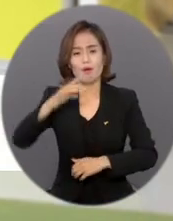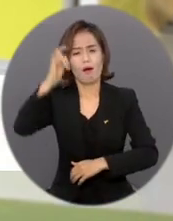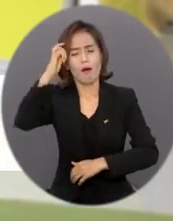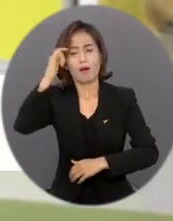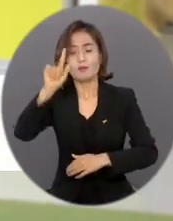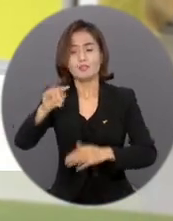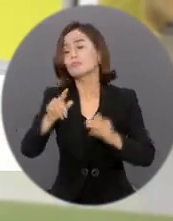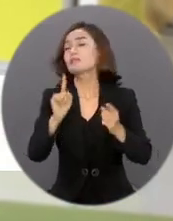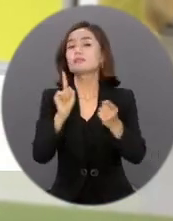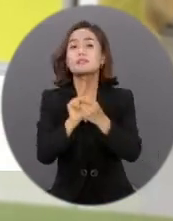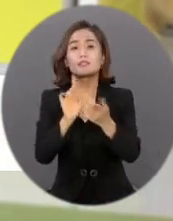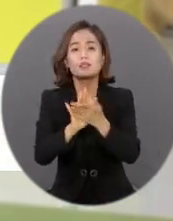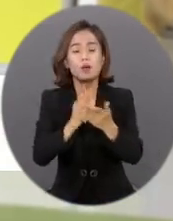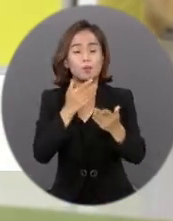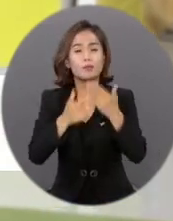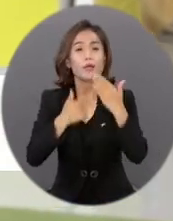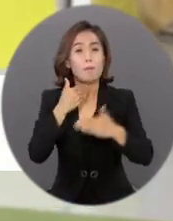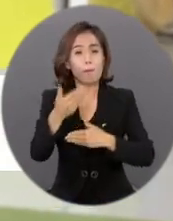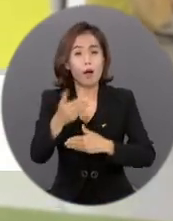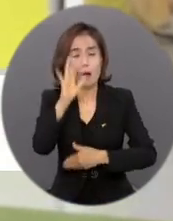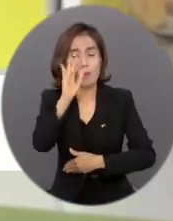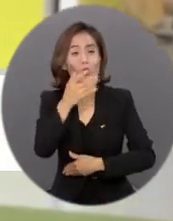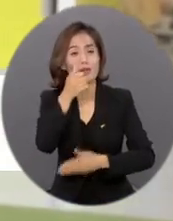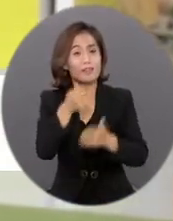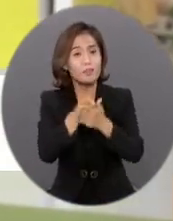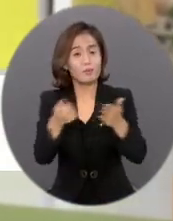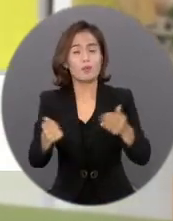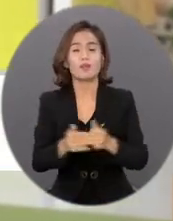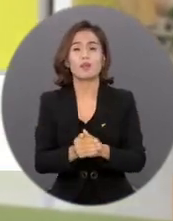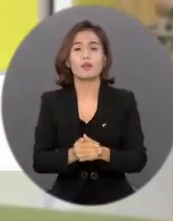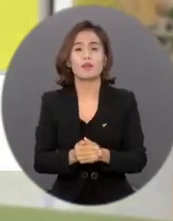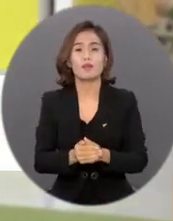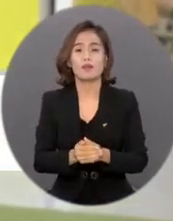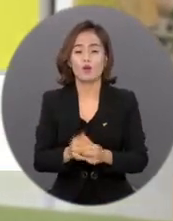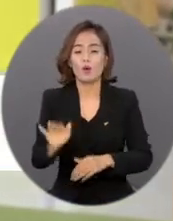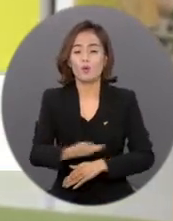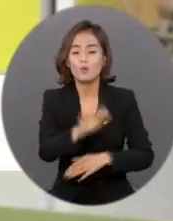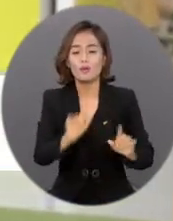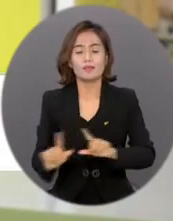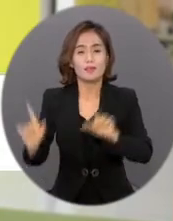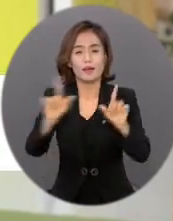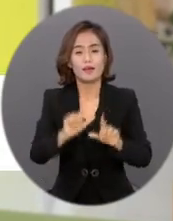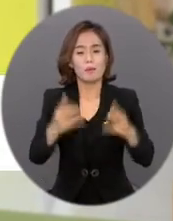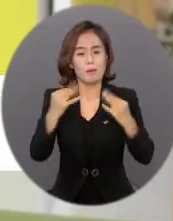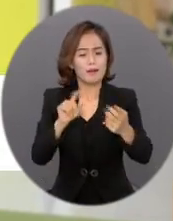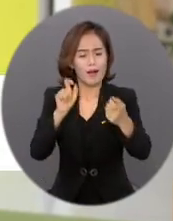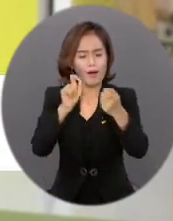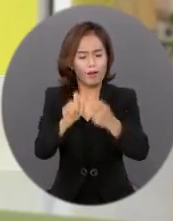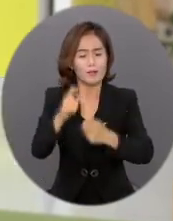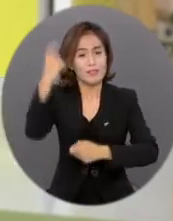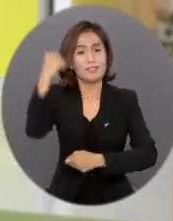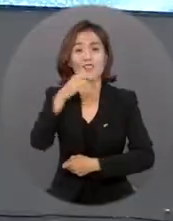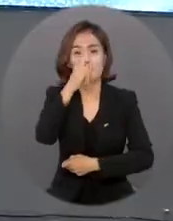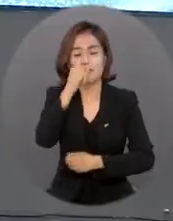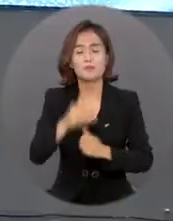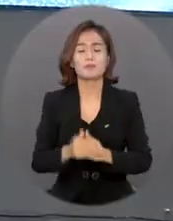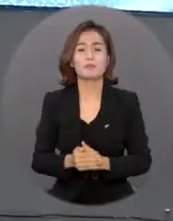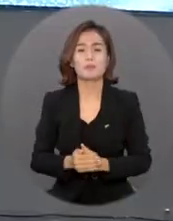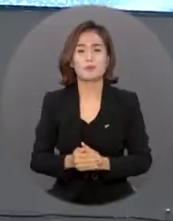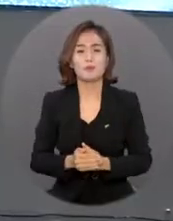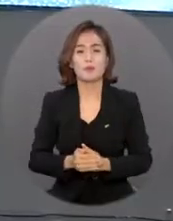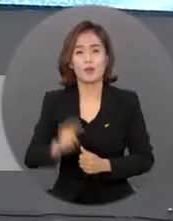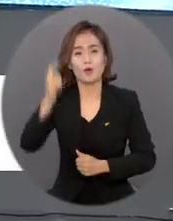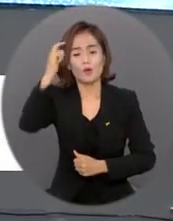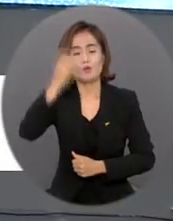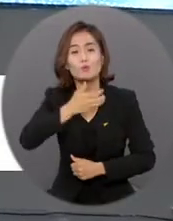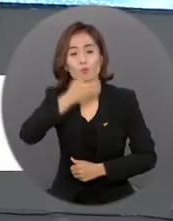느껴지던 것들이 여기서 직접 체험도 하고 보면서 되게 저희 생활이랑 많이 가까워졌다는 생각이 들고요.